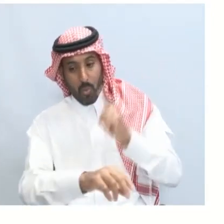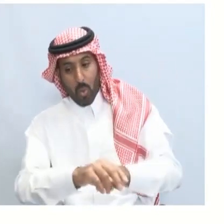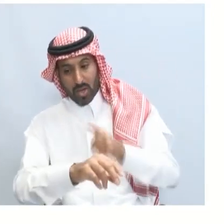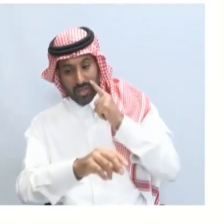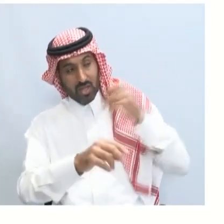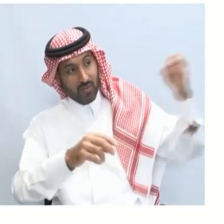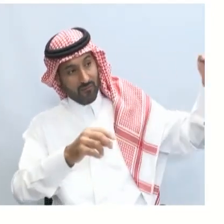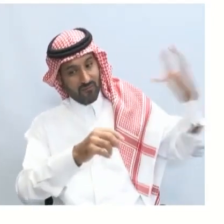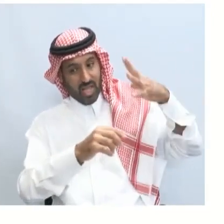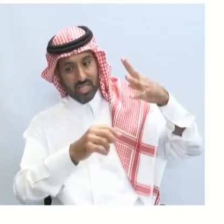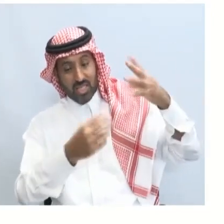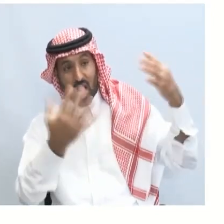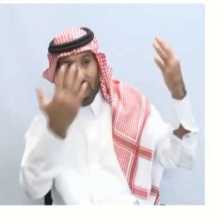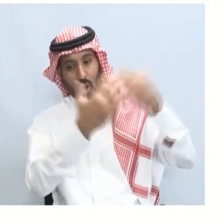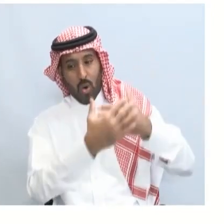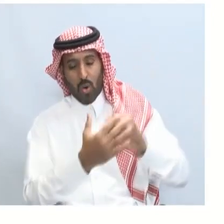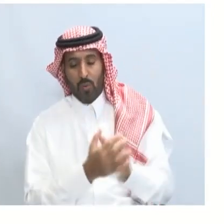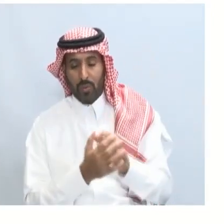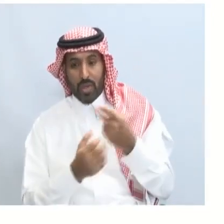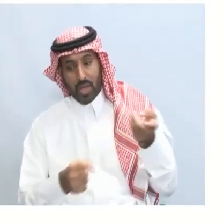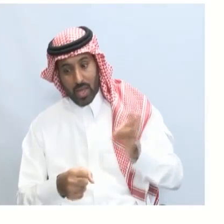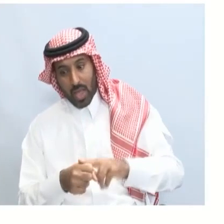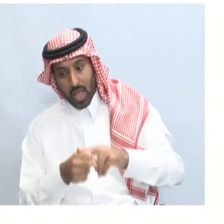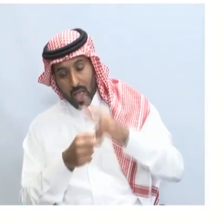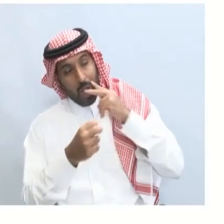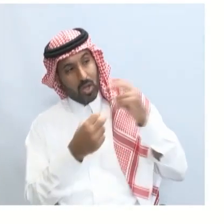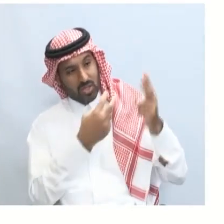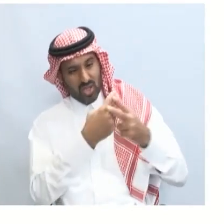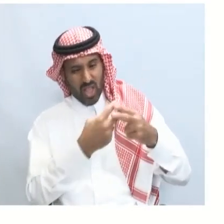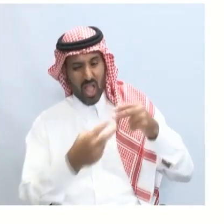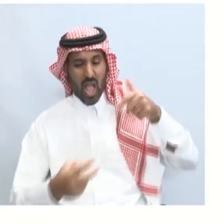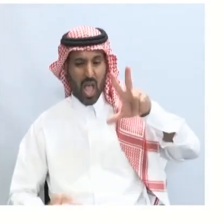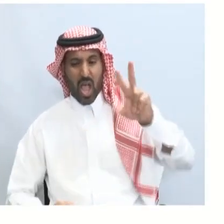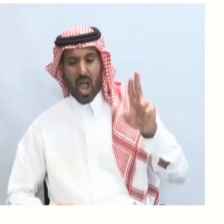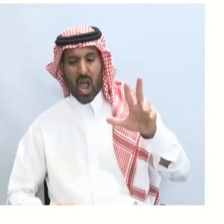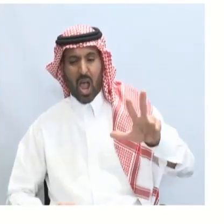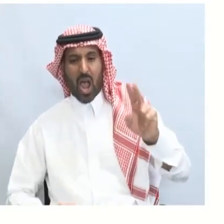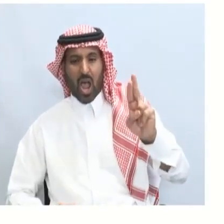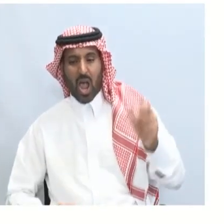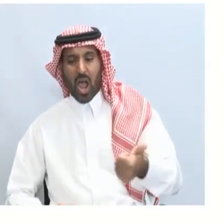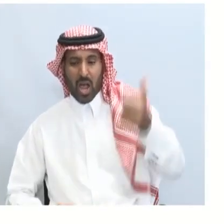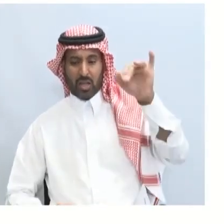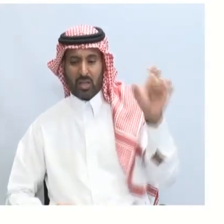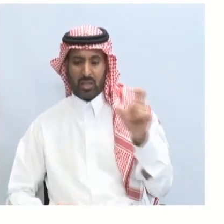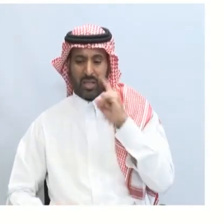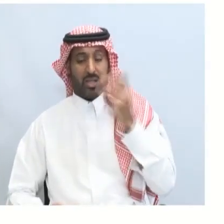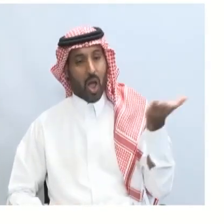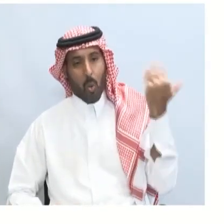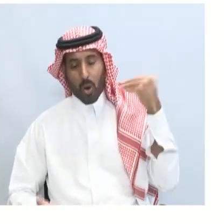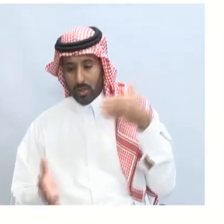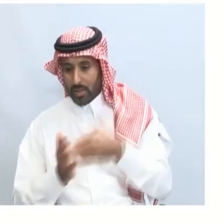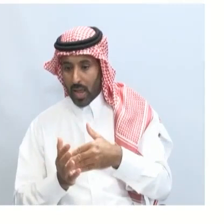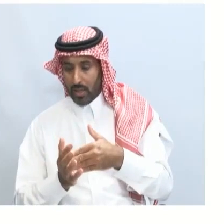الفجر الكوني او اعاده التاين التي انتهت تقريبا